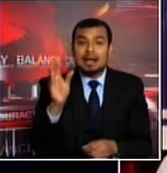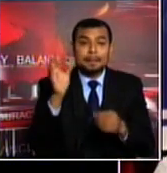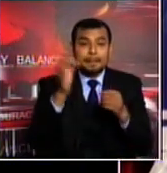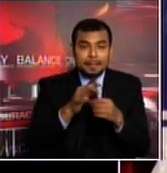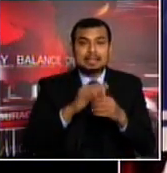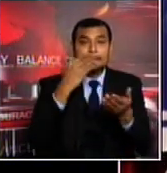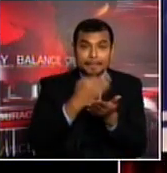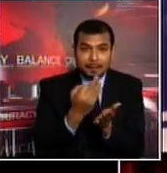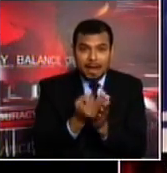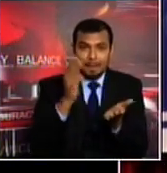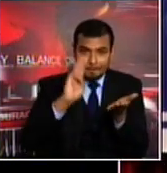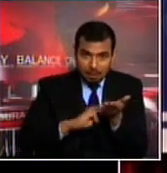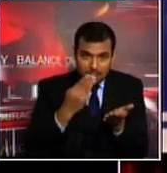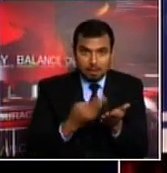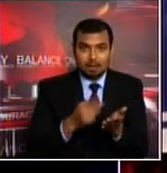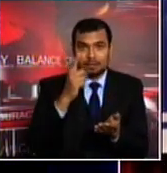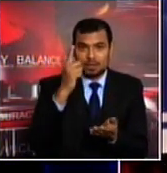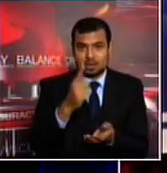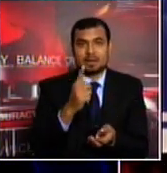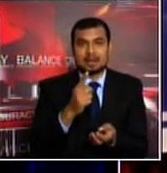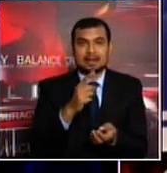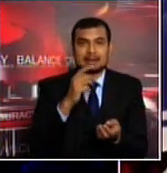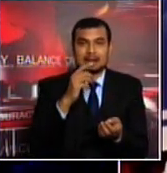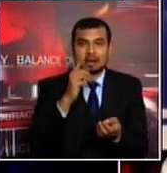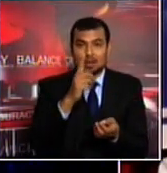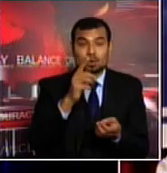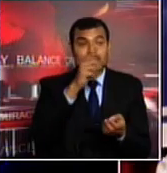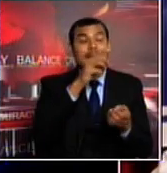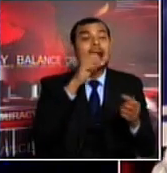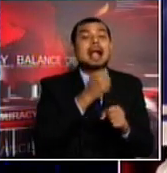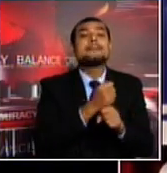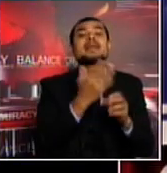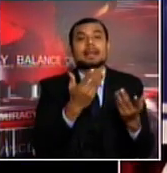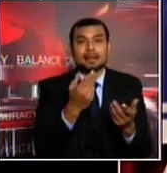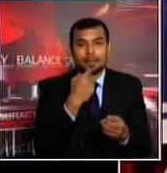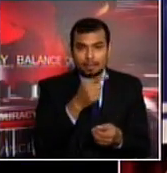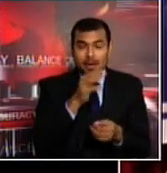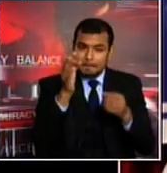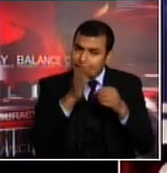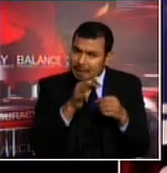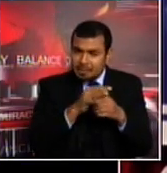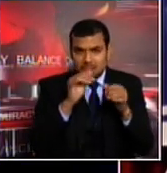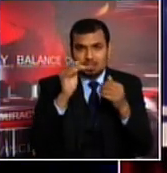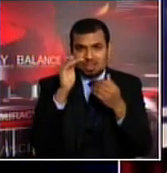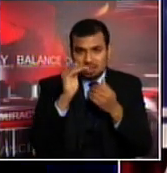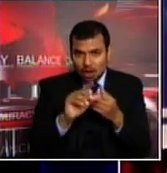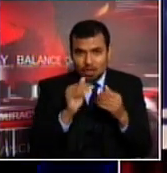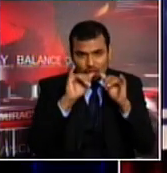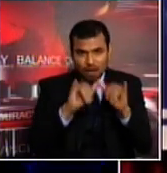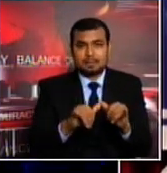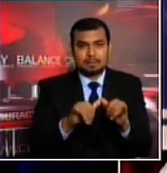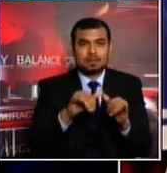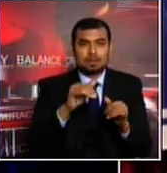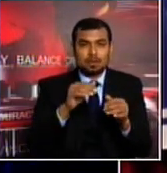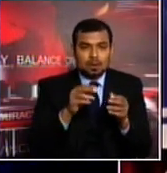भनेको एउटा नेतृत्व हो क्या, उहाँको काम के हो भने व्यवस्थित यातायात पर्मेन्टको